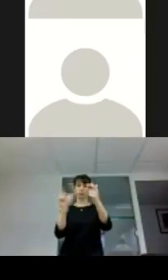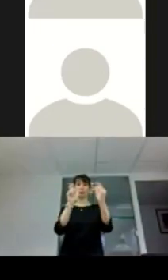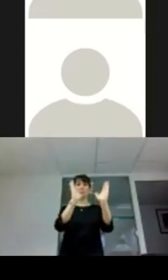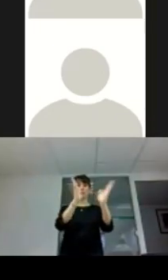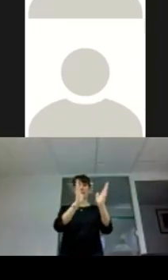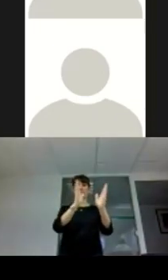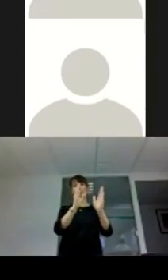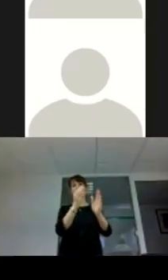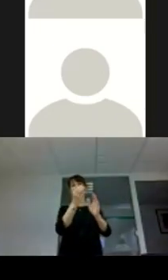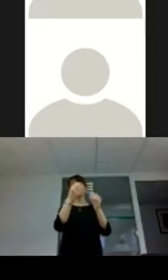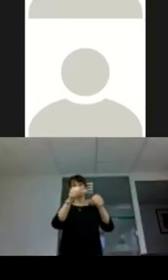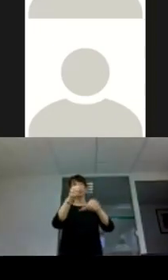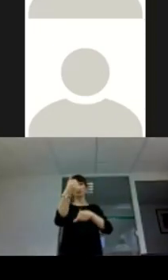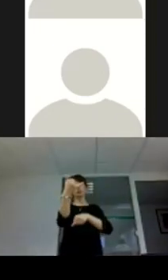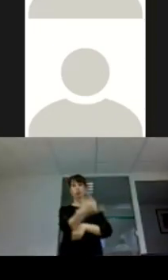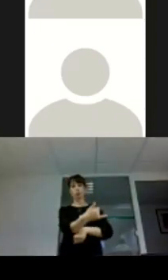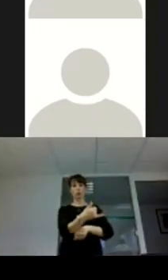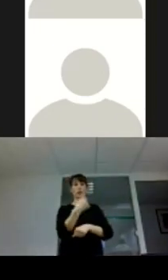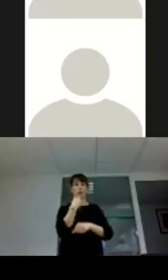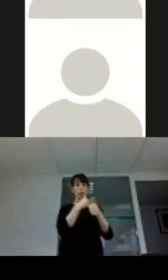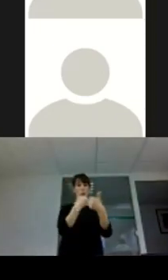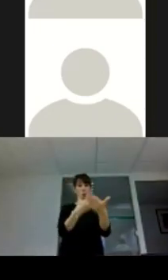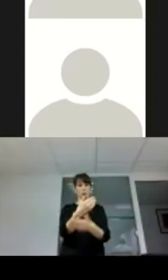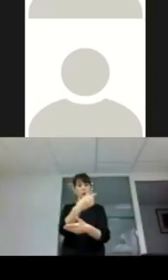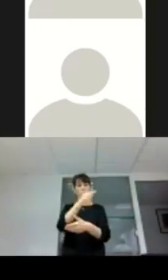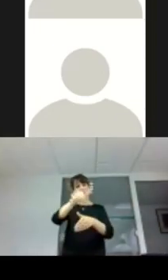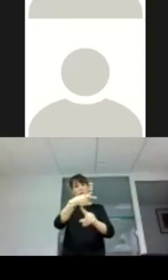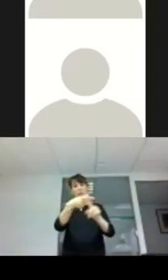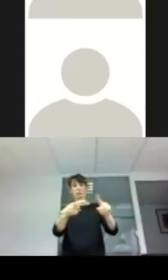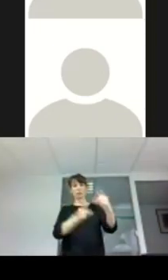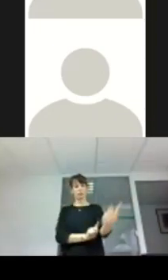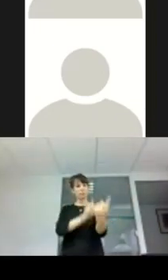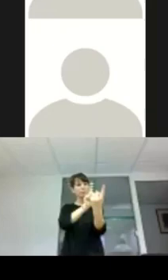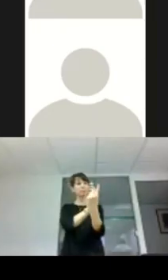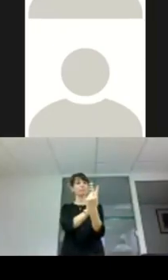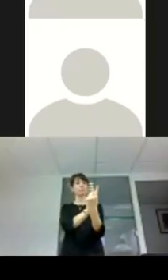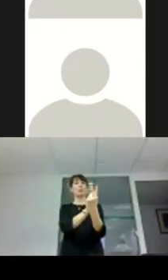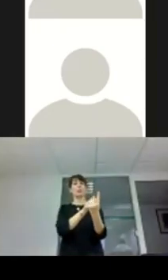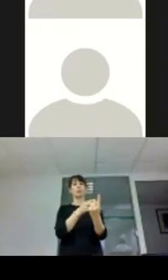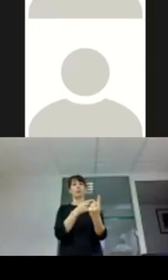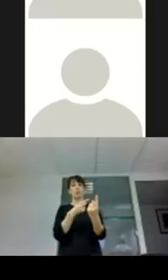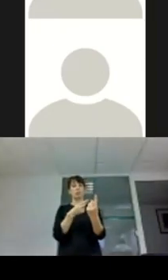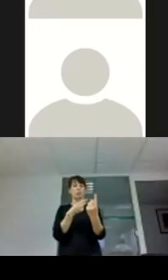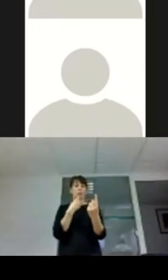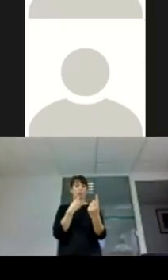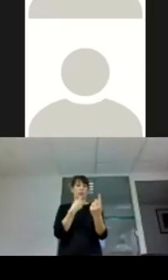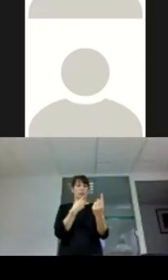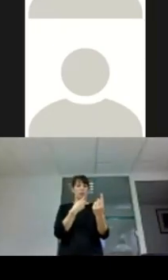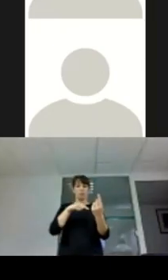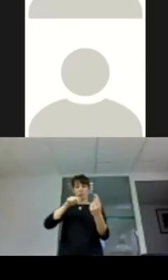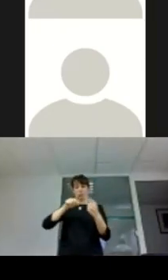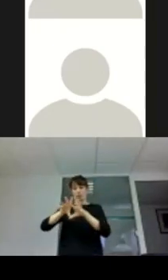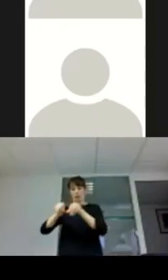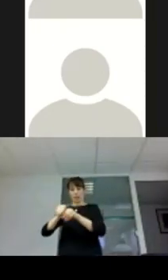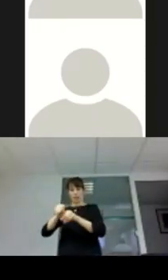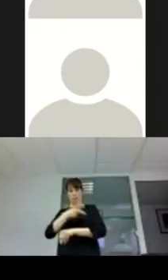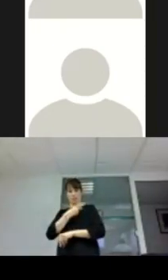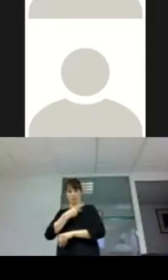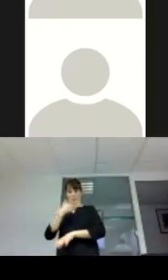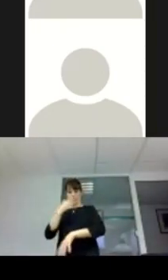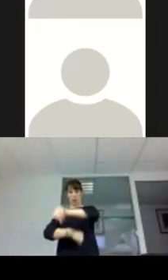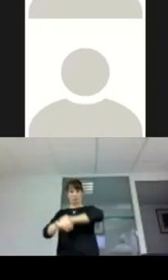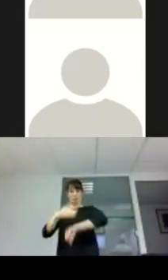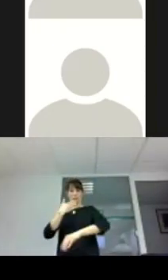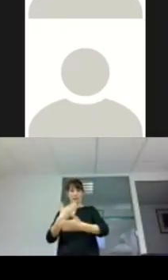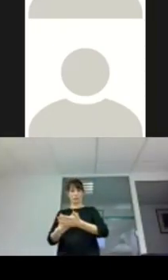au cours d'une hospitalisation ambulatoire un minimum de 2h30 de consultation pour les patients. Ces